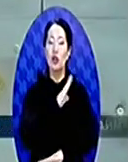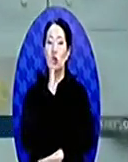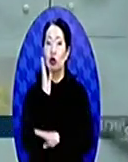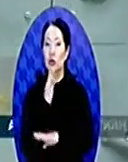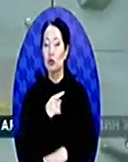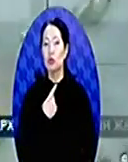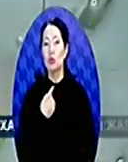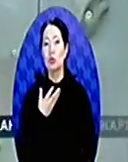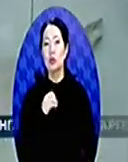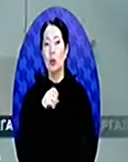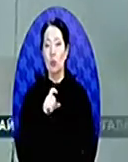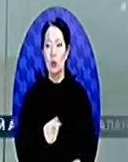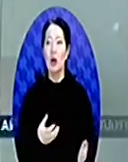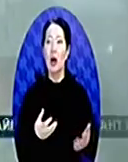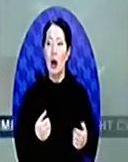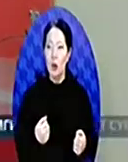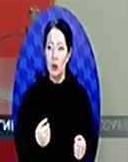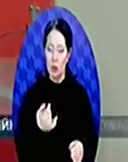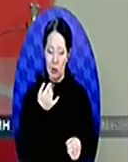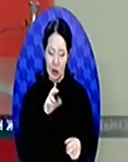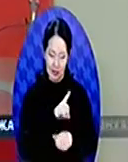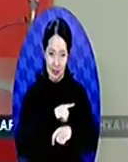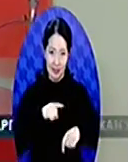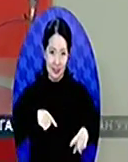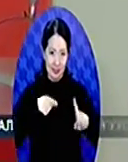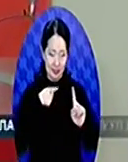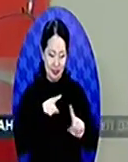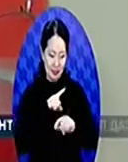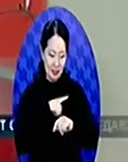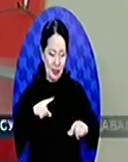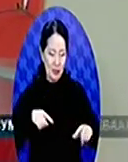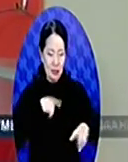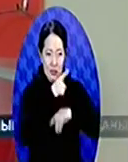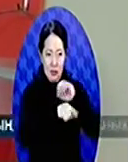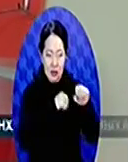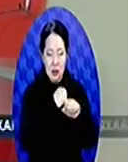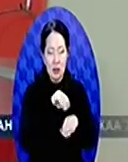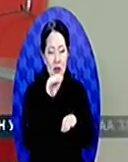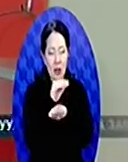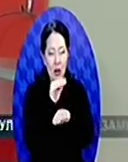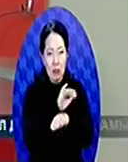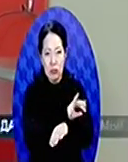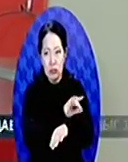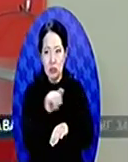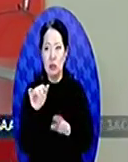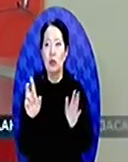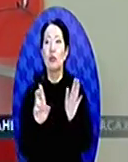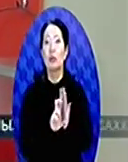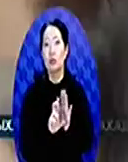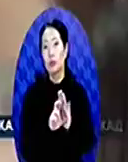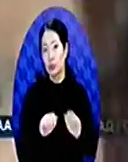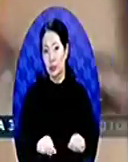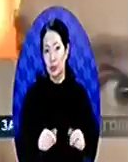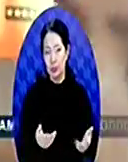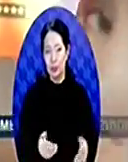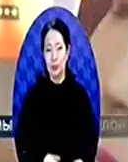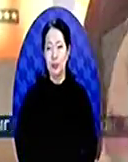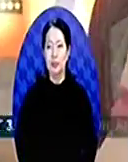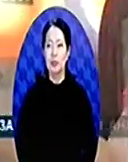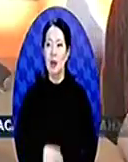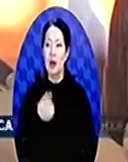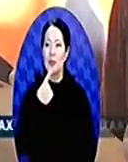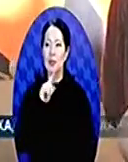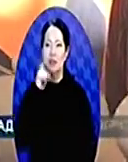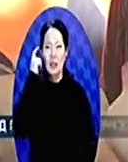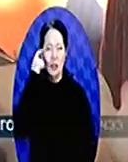боломжтой. Өөрөөр хэлбэл нийслэлийн бүх иргэдийг жил гарын хугацаанд гамшигаас өртсөн сэргийлэх сургалтанд хамруулах боломжтой болжээ. Санаа зовоож байгаа нэг